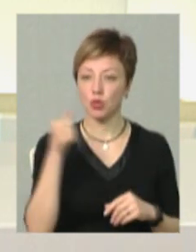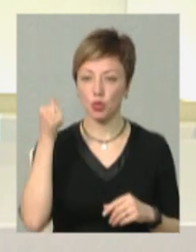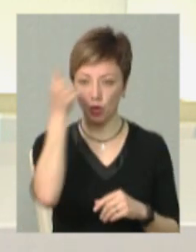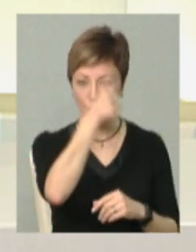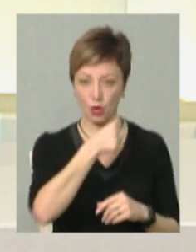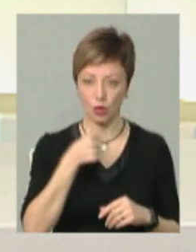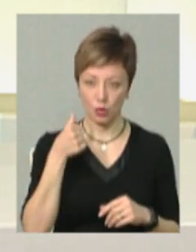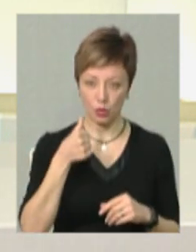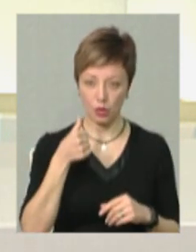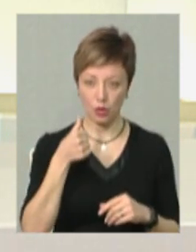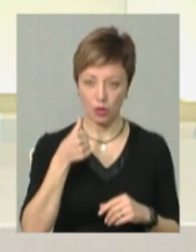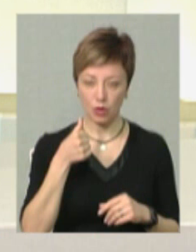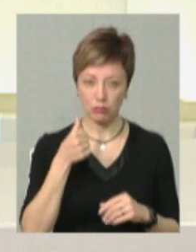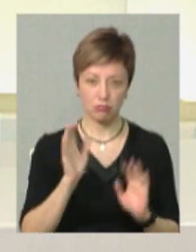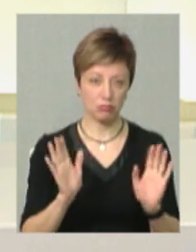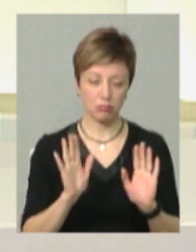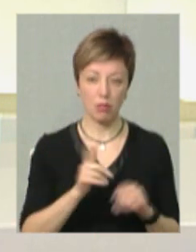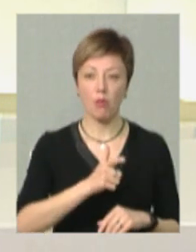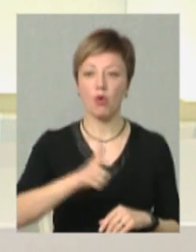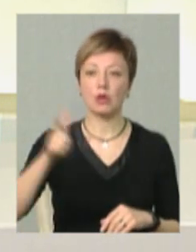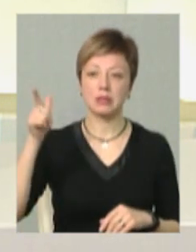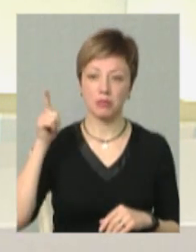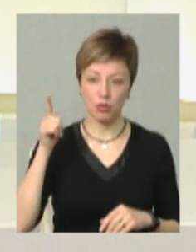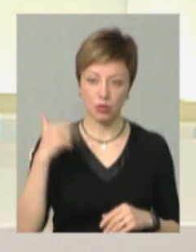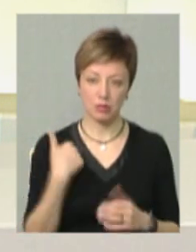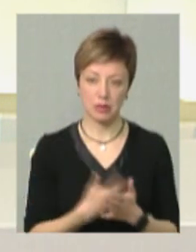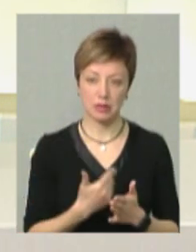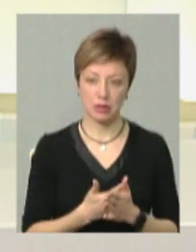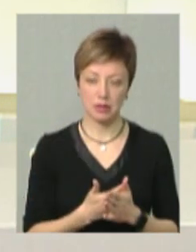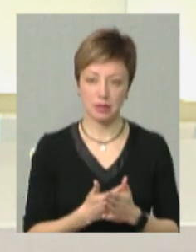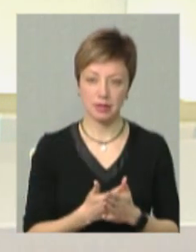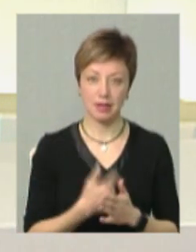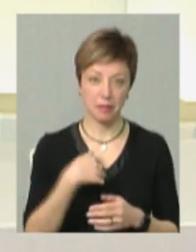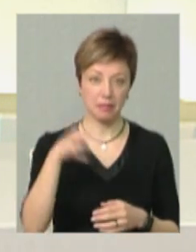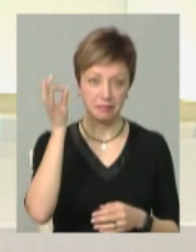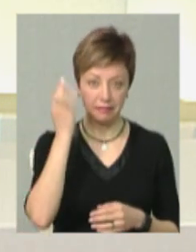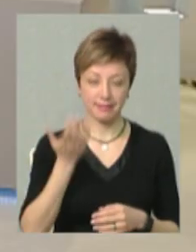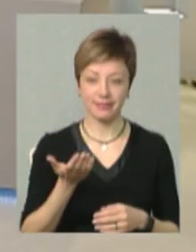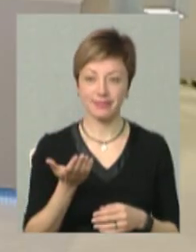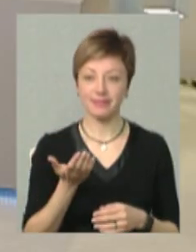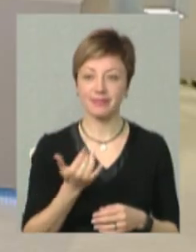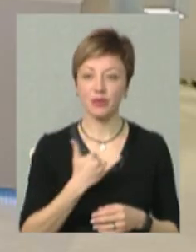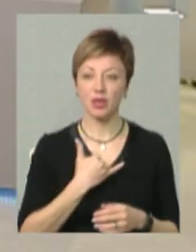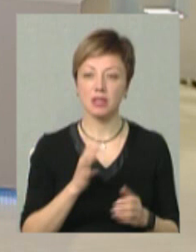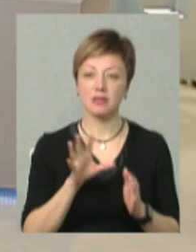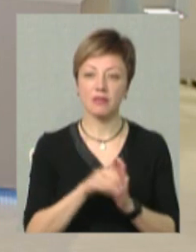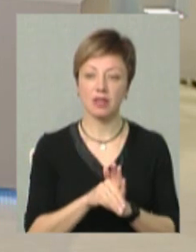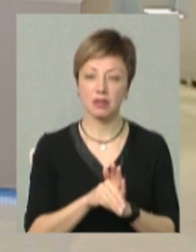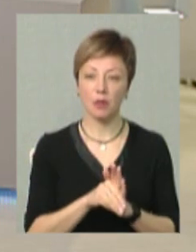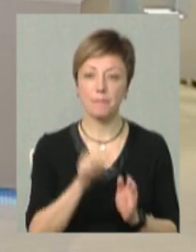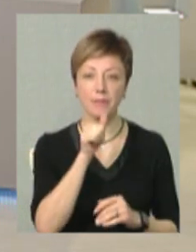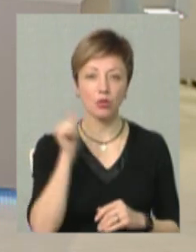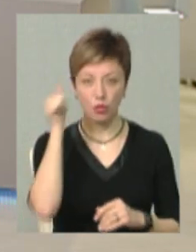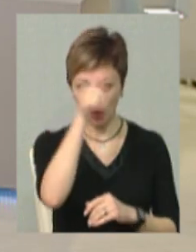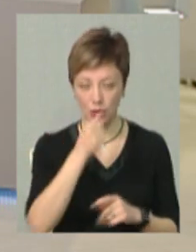року, навіть не з минулого, з позаминулого, мені здається, наскільки пам'ятаю, в нас введено, просто в